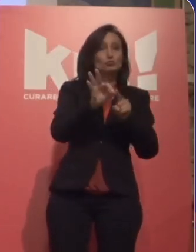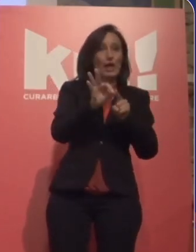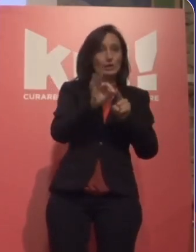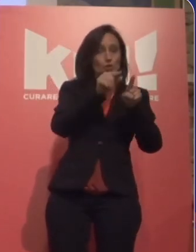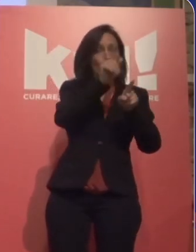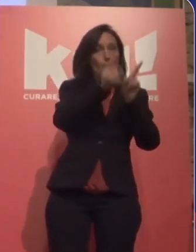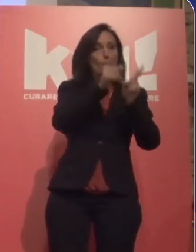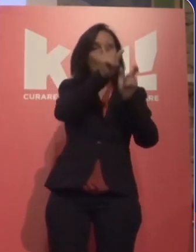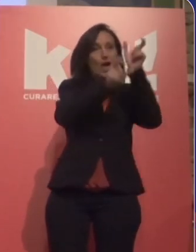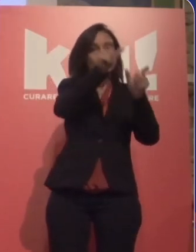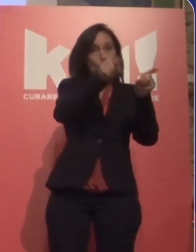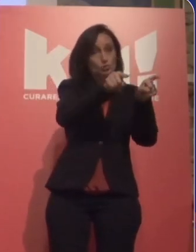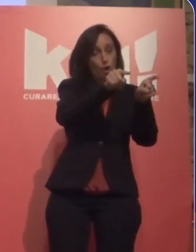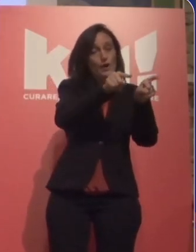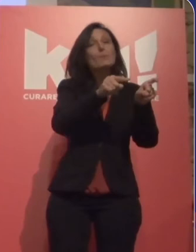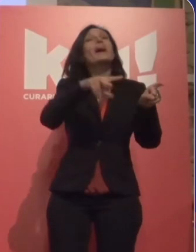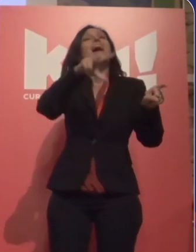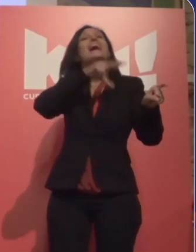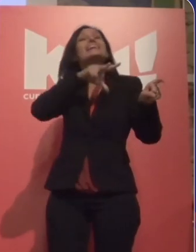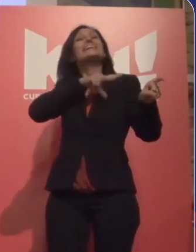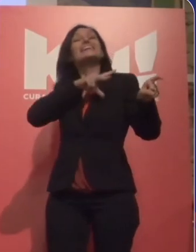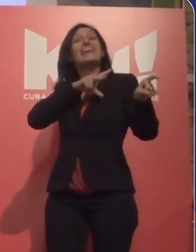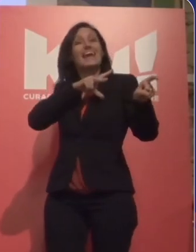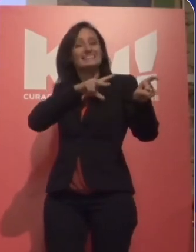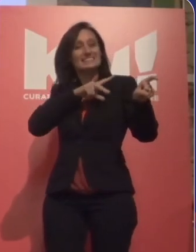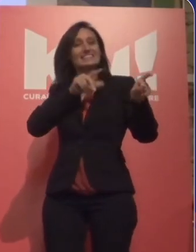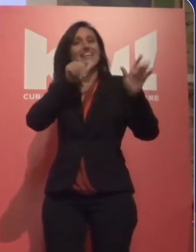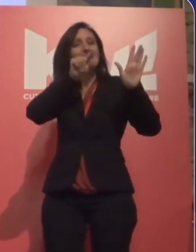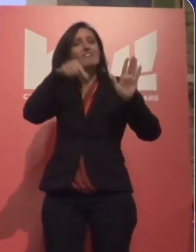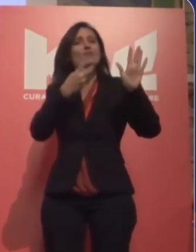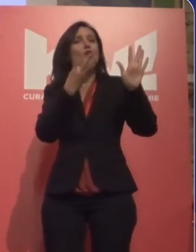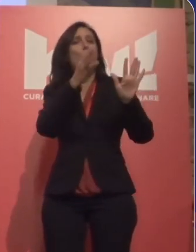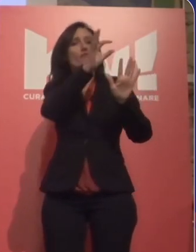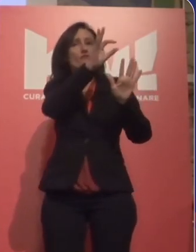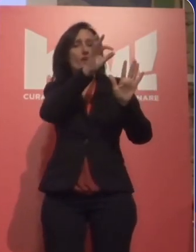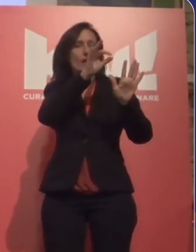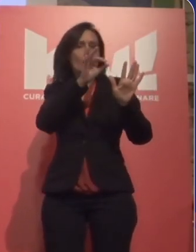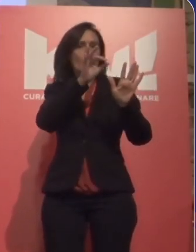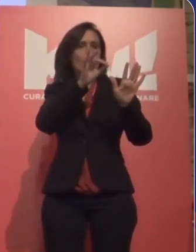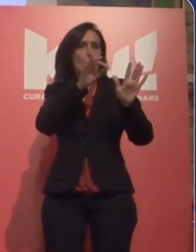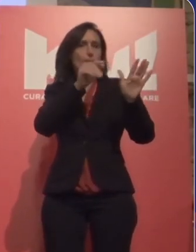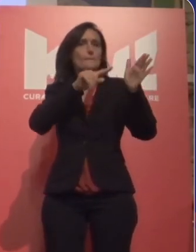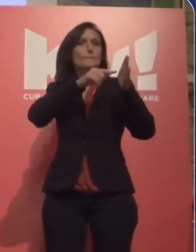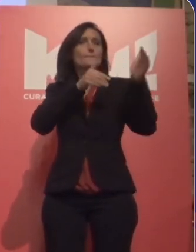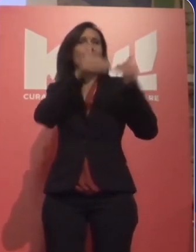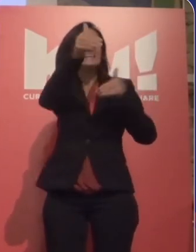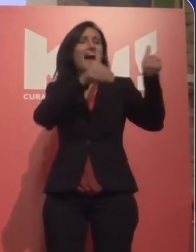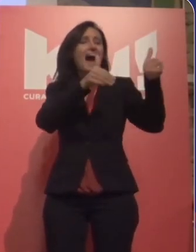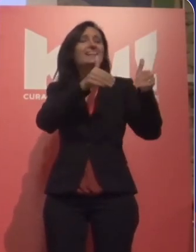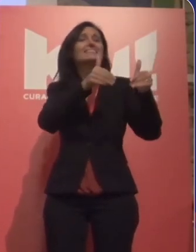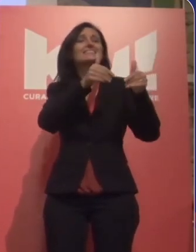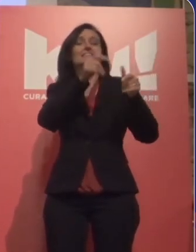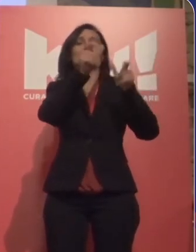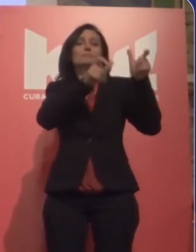miliardi di persone i cosiddetti miliardari nel mondo hanno oggi più ricchezza dei 4,6 miliardi di